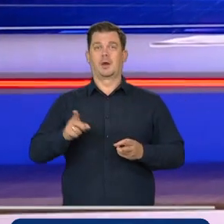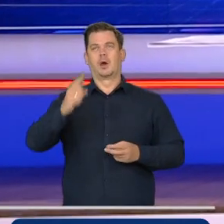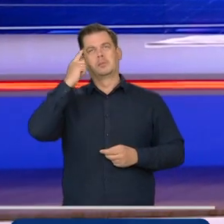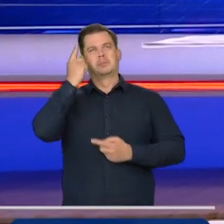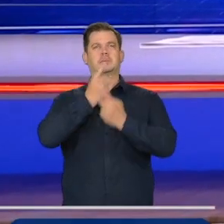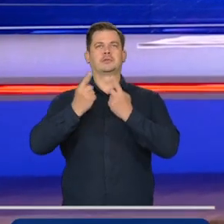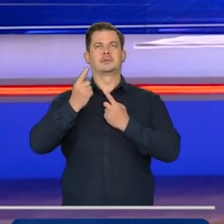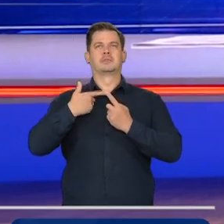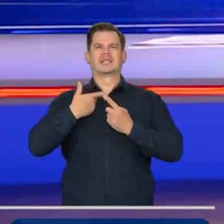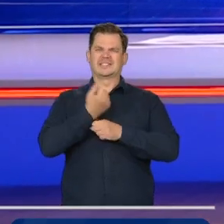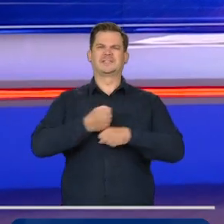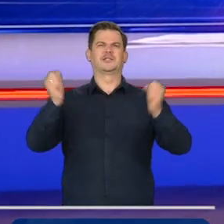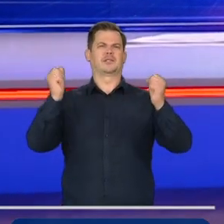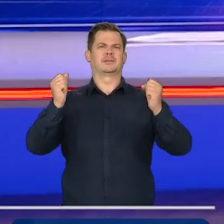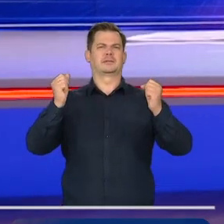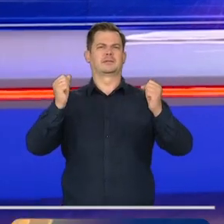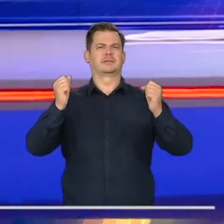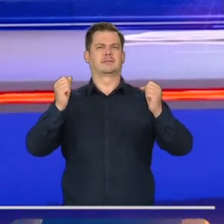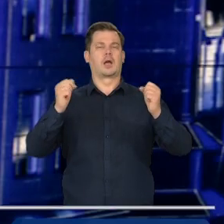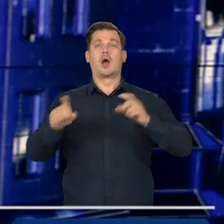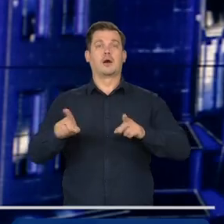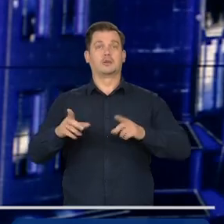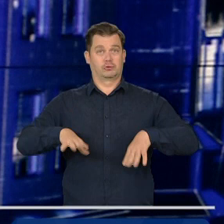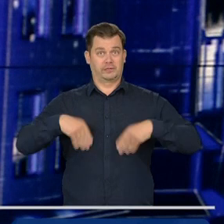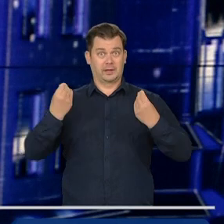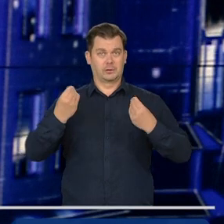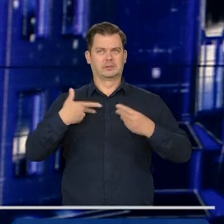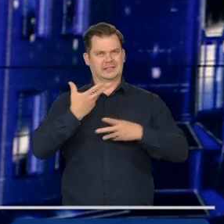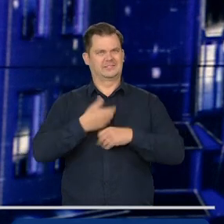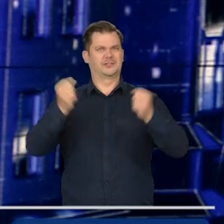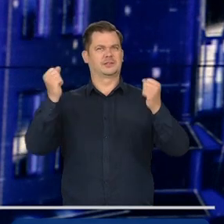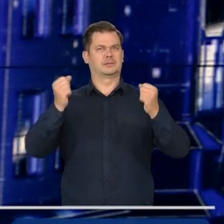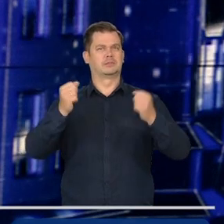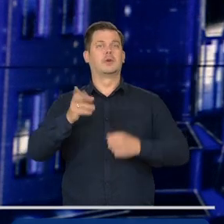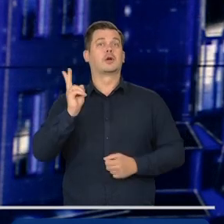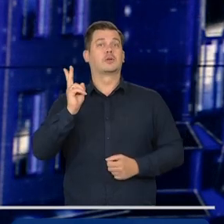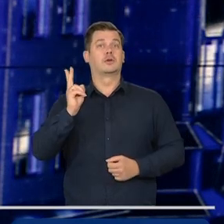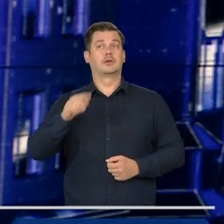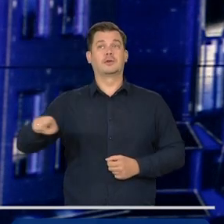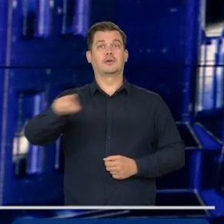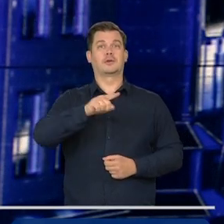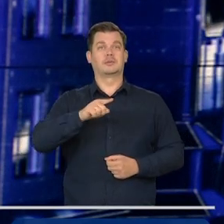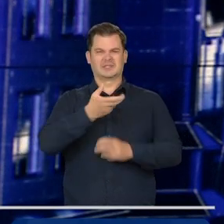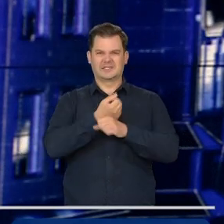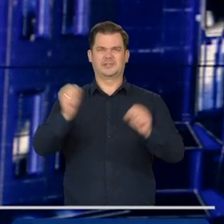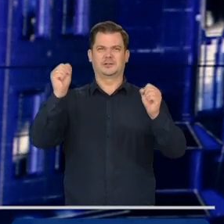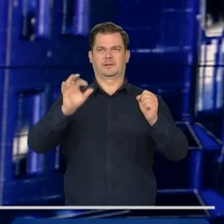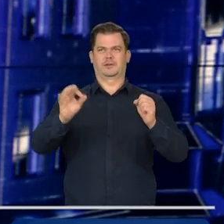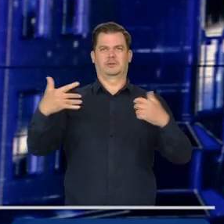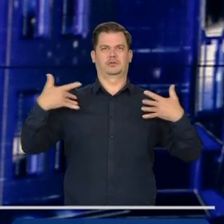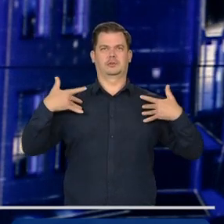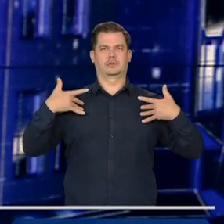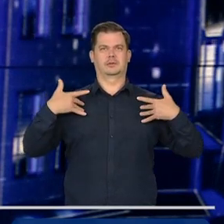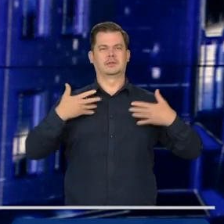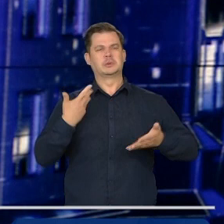mamy taką mentalność zwycięzców. I to jest święto zwycięzców. To są ci, wspominamy tych wszystkich, którzy zwyciężyli w swoim życiu,